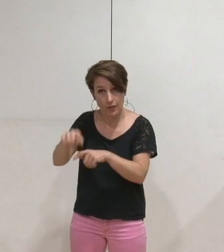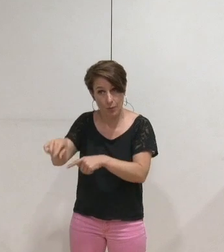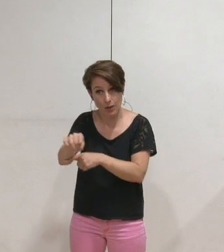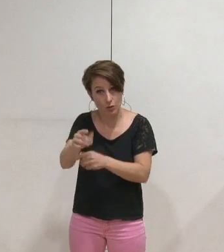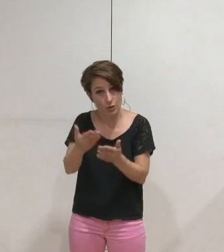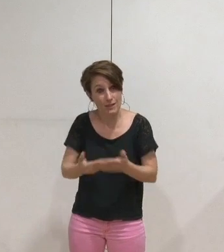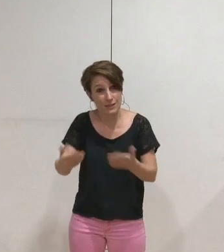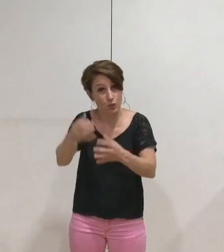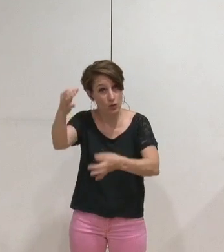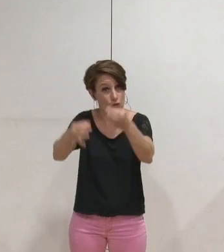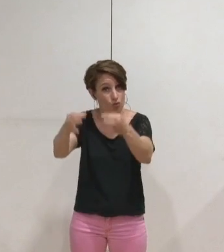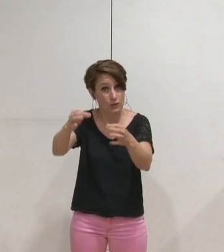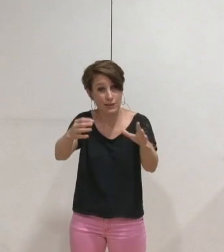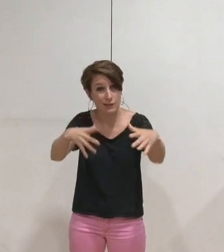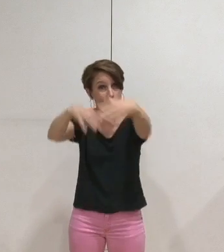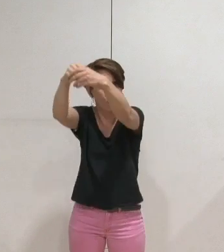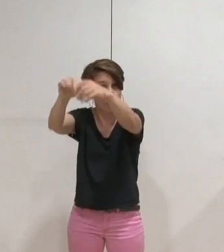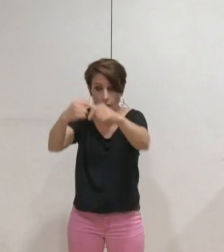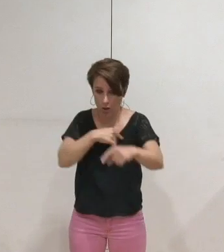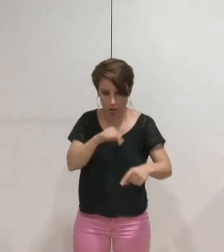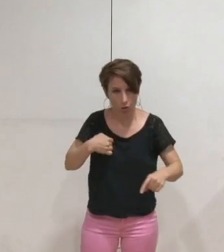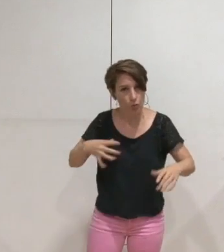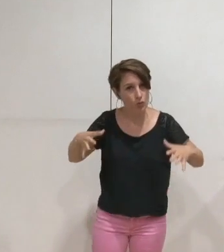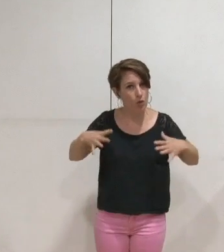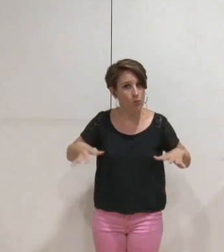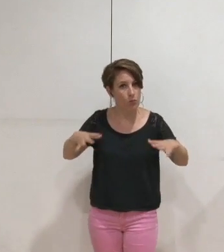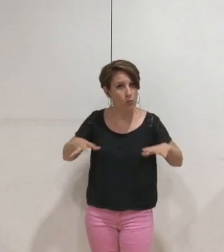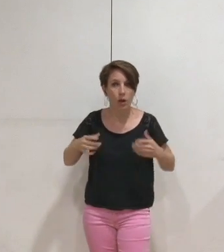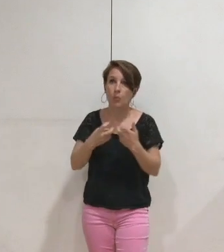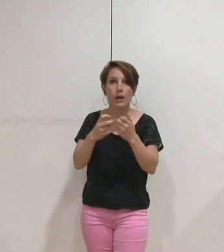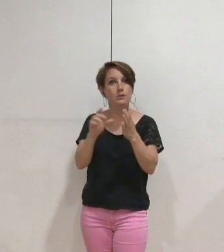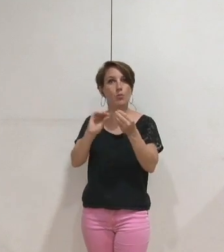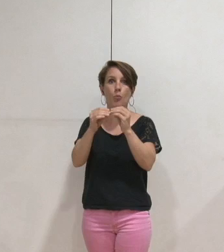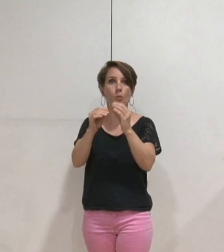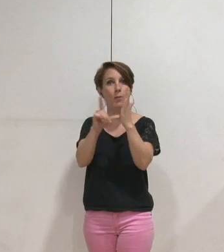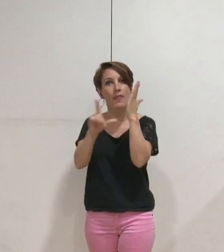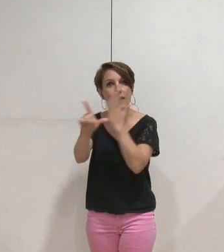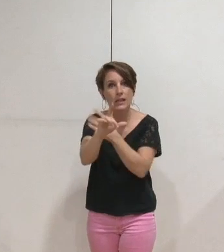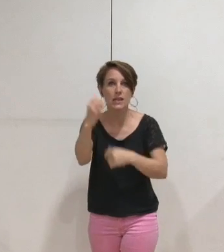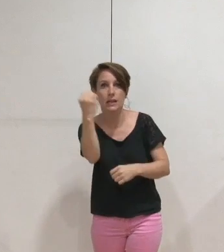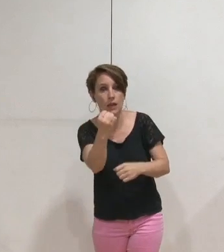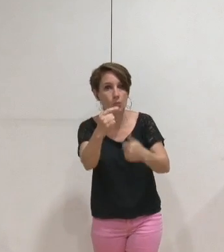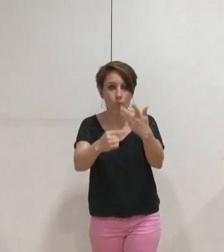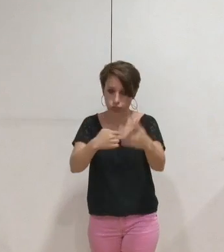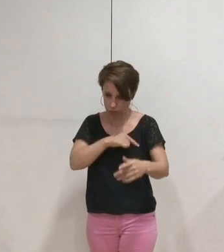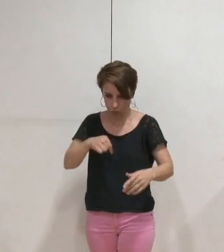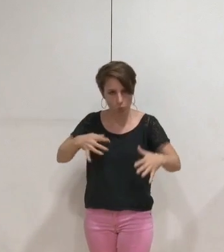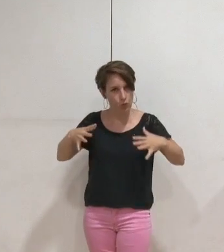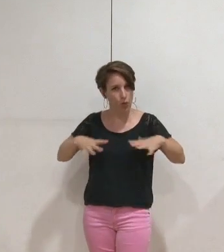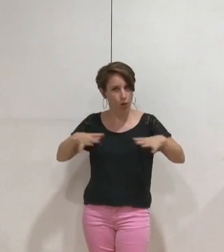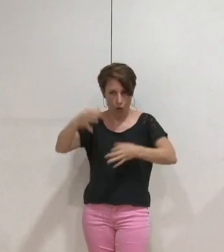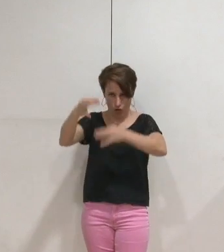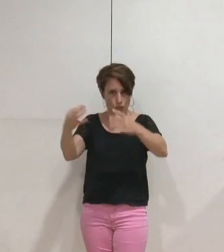justice donc notamment pour des délits ou des crimes qui pourraient être commis donc cette ligne là elle